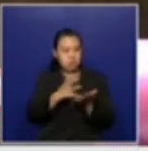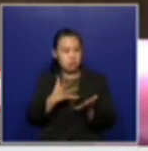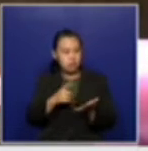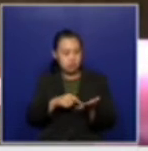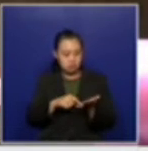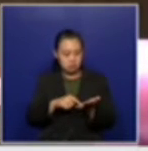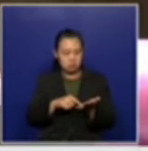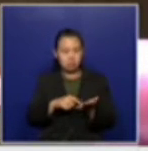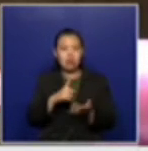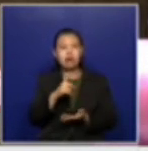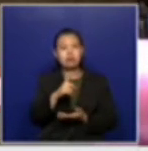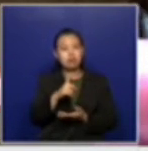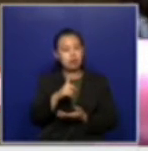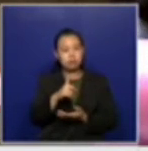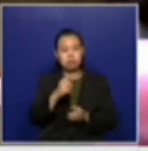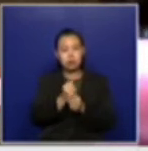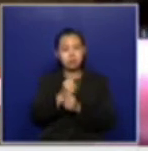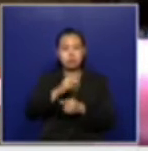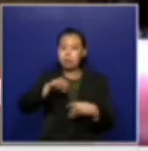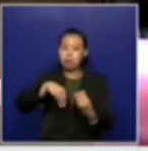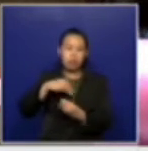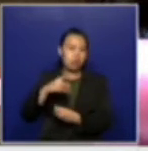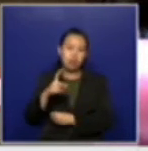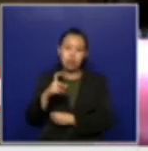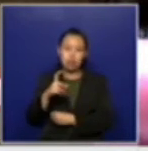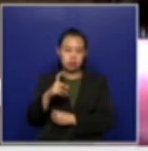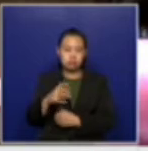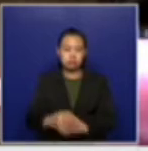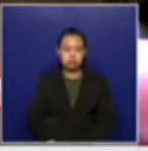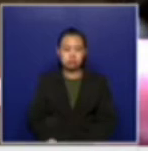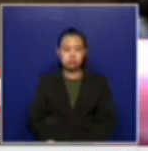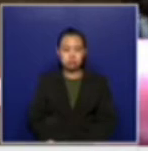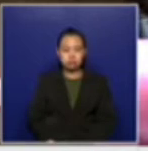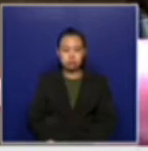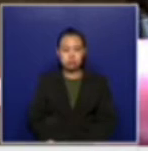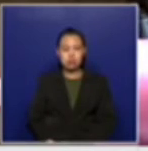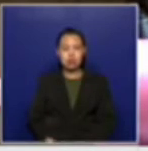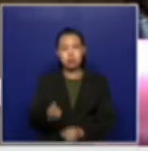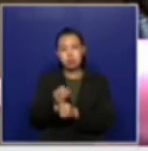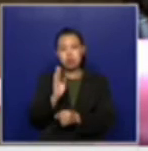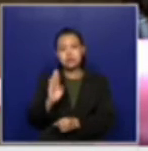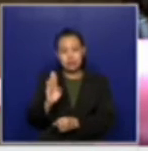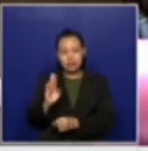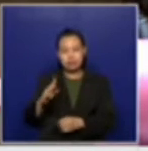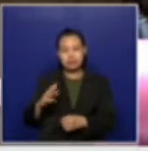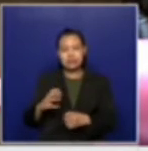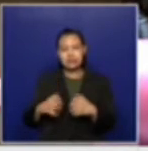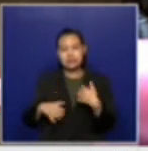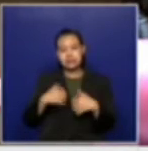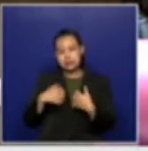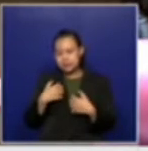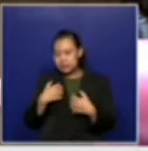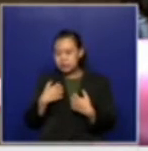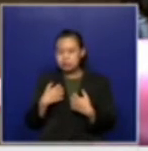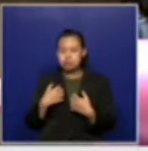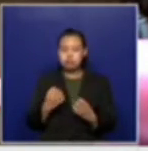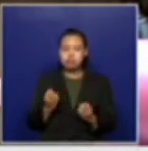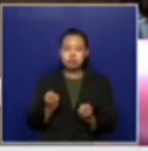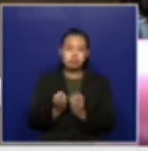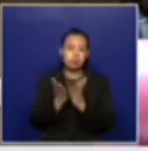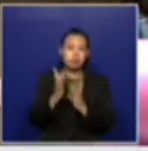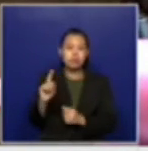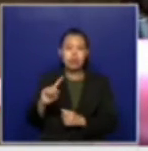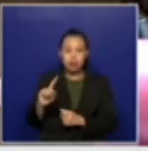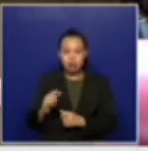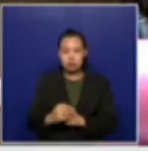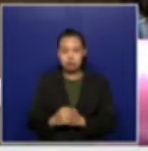ปได้ประการที่3ท่านประธานครับผู้ประกอบการเดือดร้อนไม่สามารถเข้าถึงแหล่งกู้ได้อย่างจริง